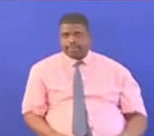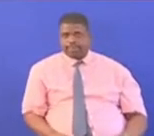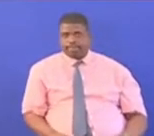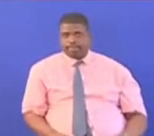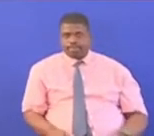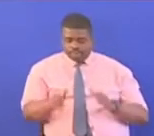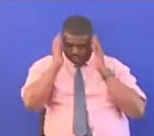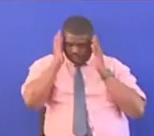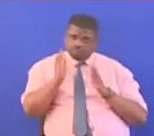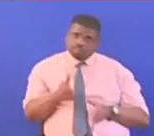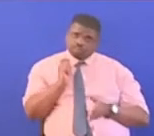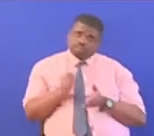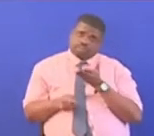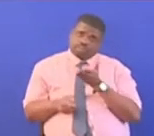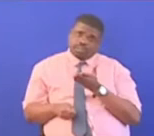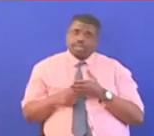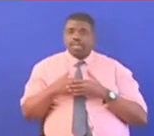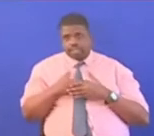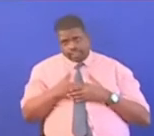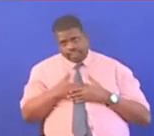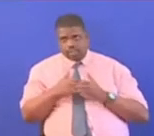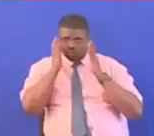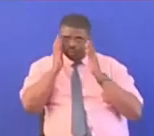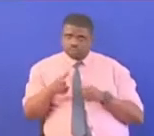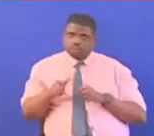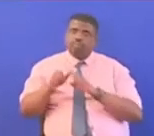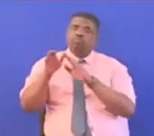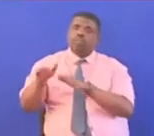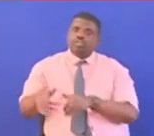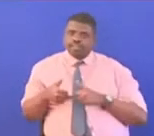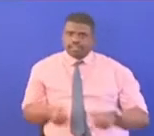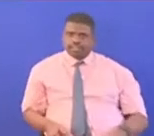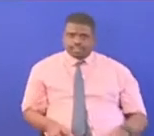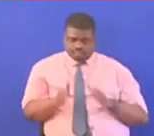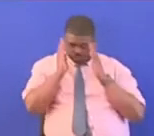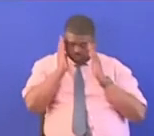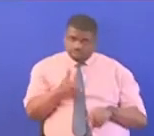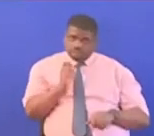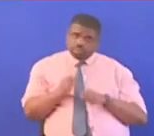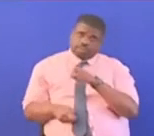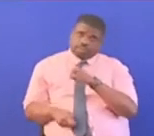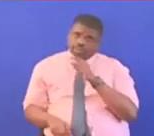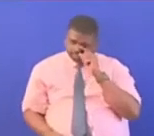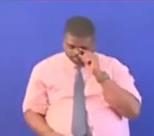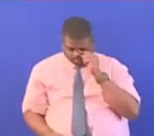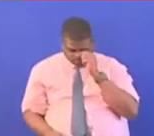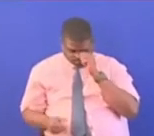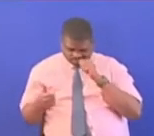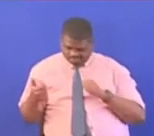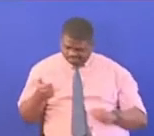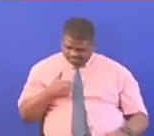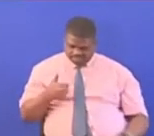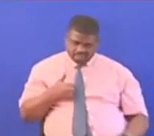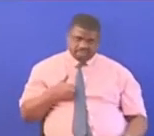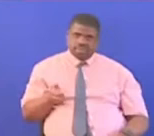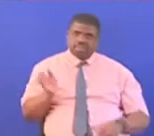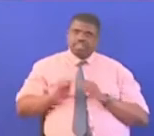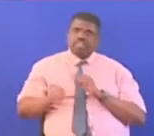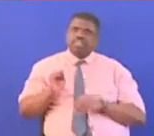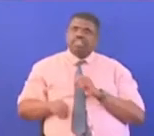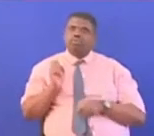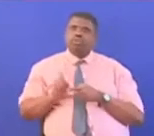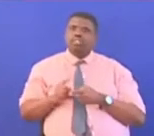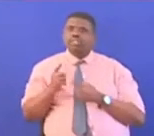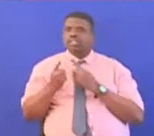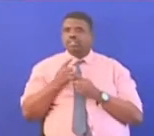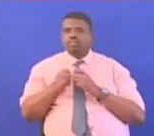Mheshimiwa Spika, asanteni sana waheshimiwa wabunge. Mheshimiwa Spika, mimi nitachangia. Kwanza